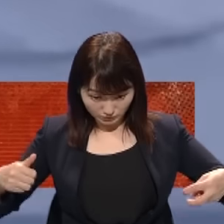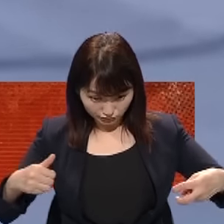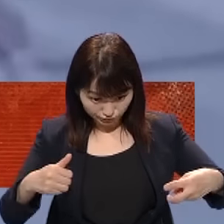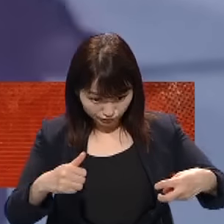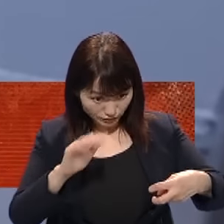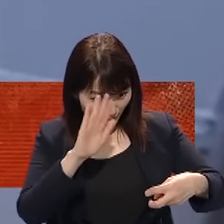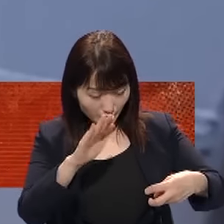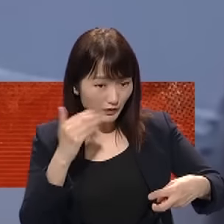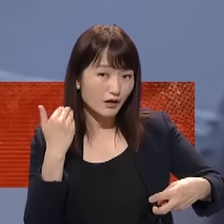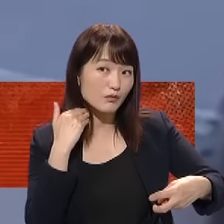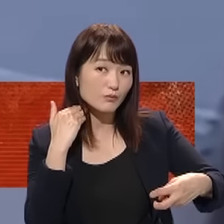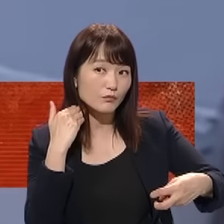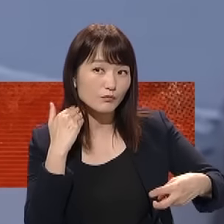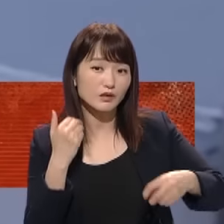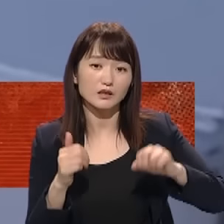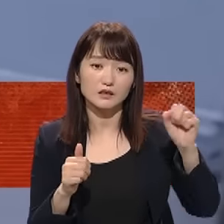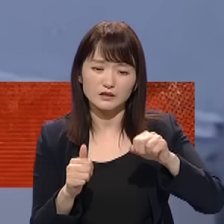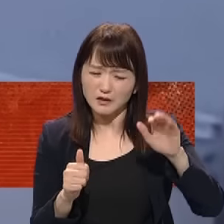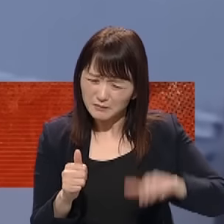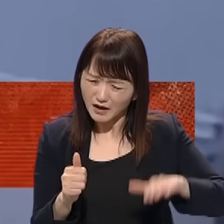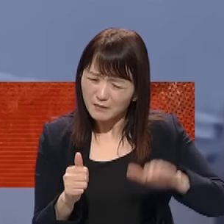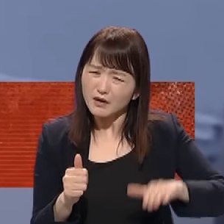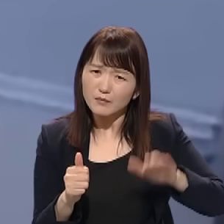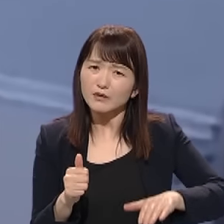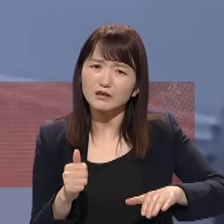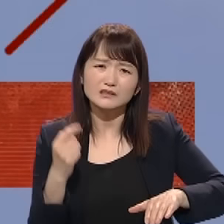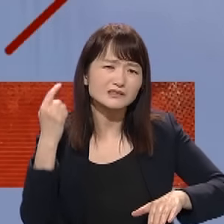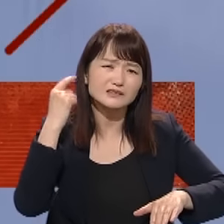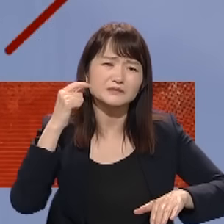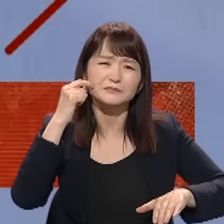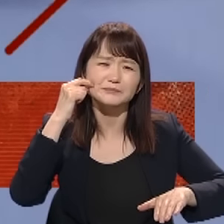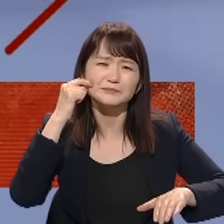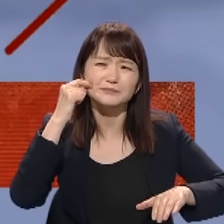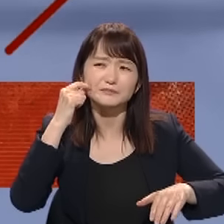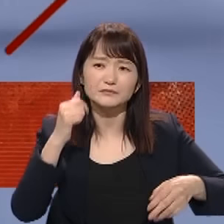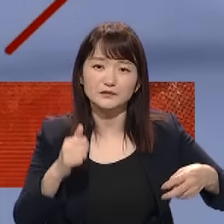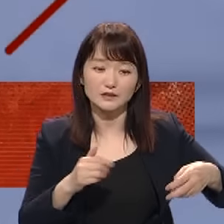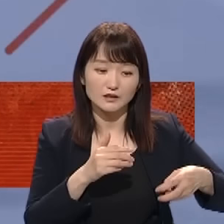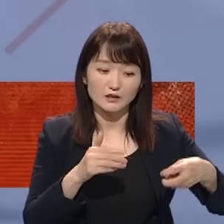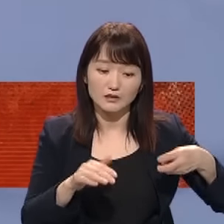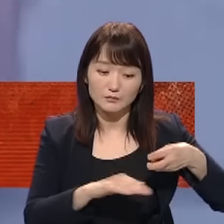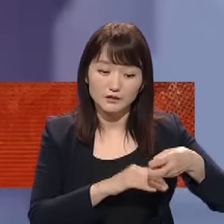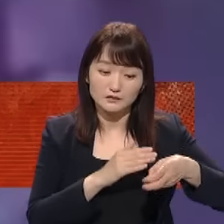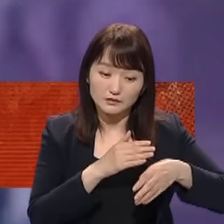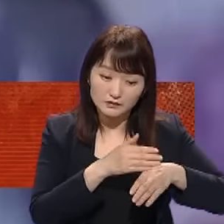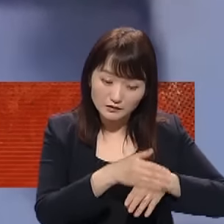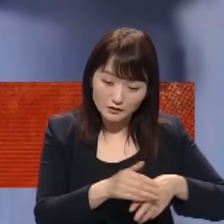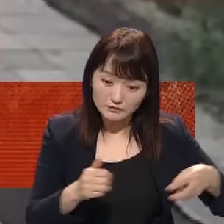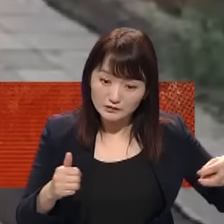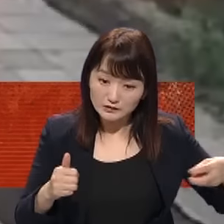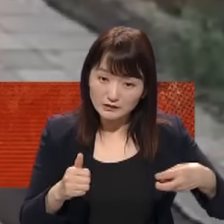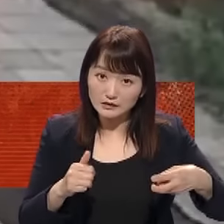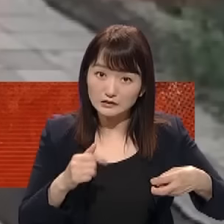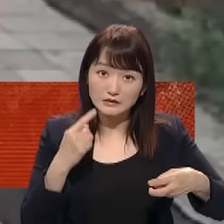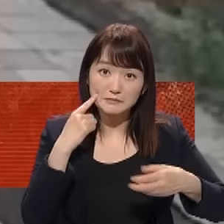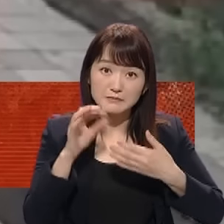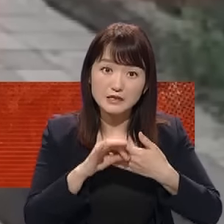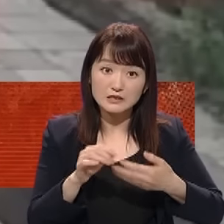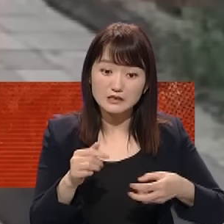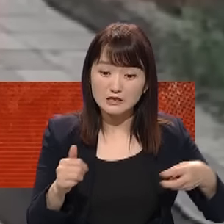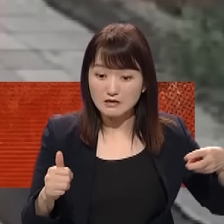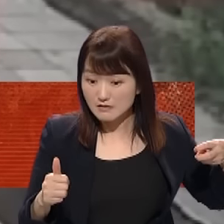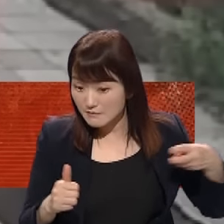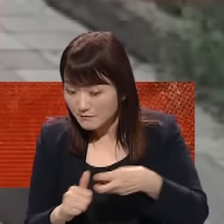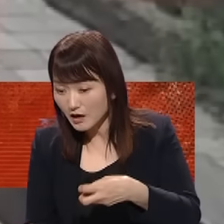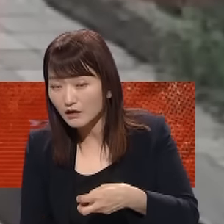겁니다. 심지어 기사님이 여러 번 경적까지 울렸다고 하는데요. 아이고. 버스가 서행을 하고 있어서 망정이지 만약 빠르게 달렸으면 정말 큰일이